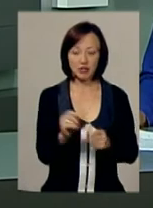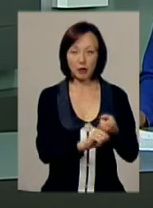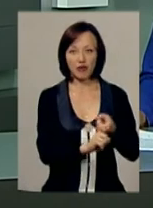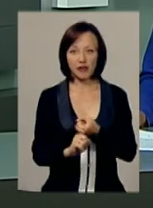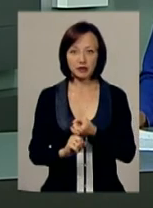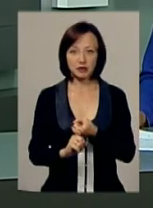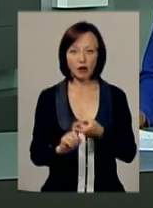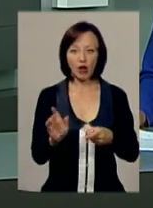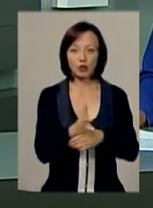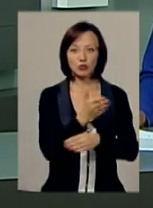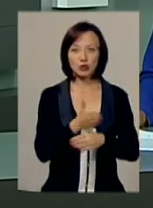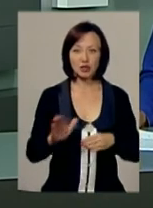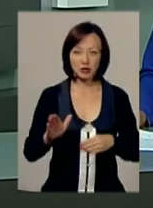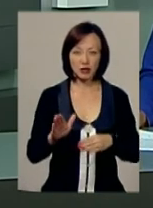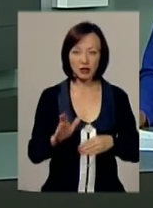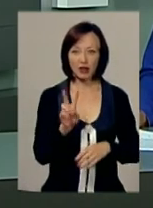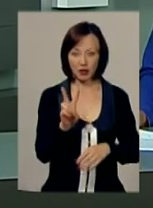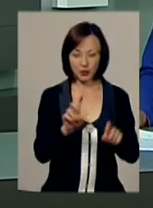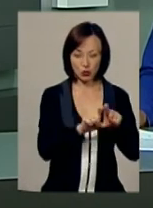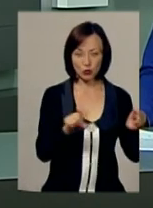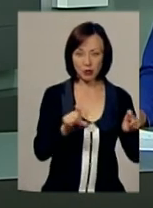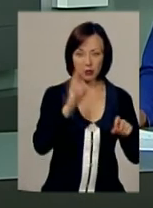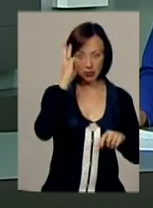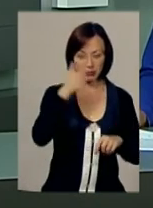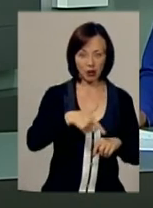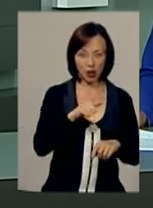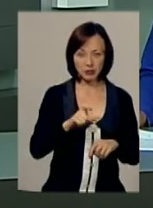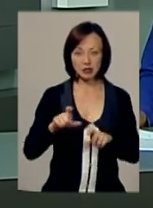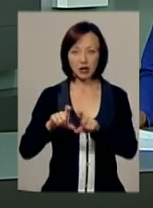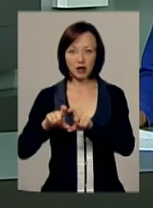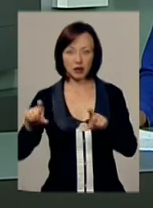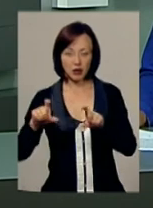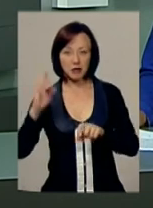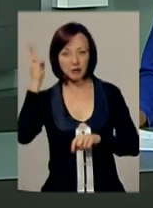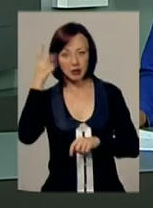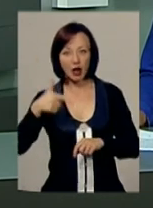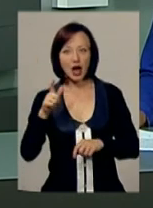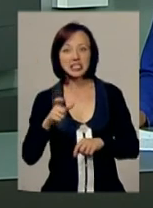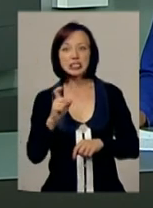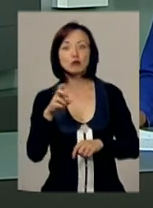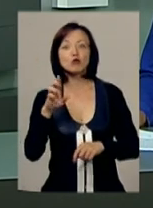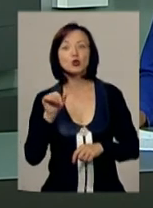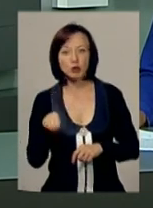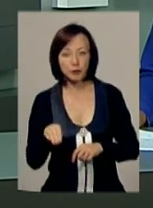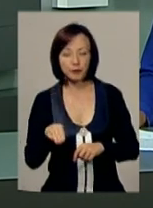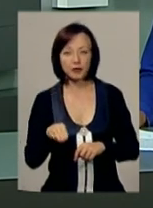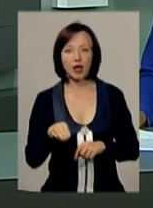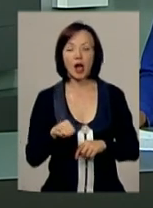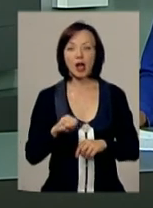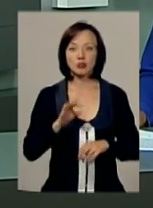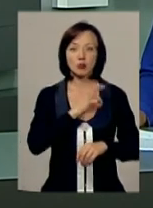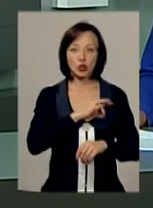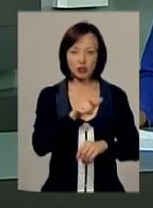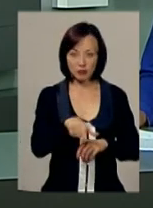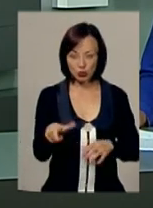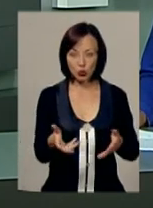з розподіленням газопостачальника на дві структури – ПАТ «Хмельницькгаз» і товариство «Хмельницькгазбуд». Споживачі